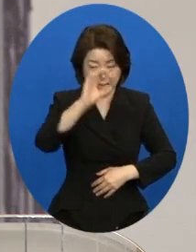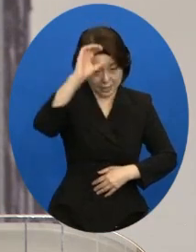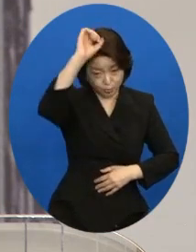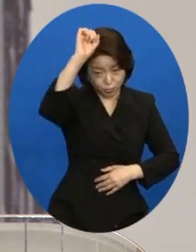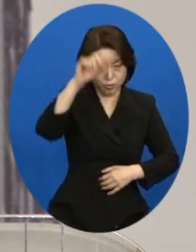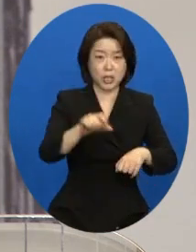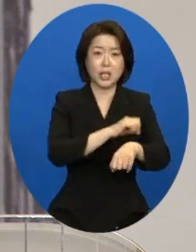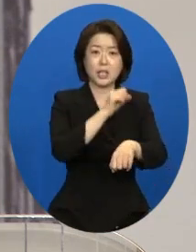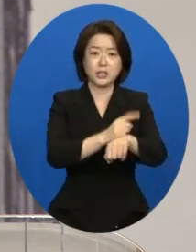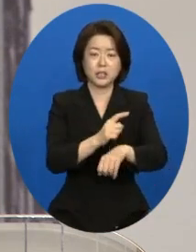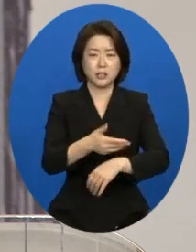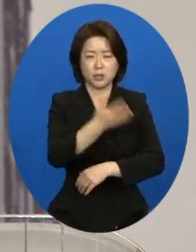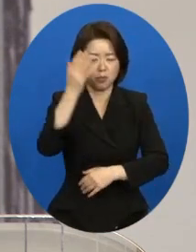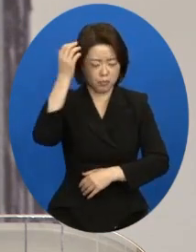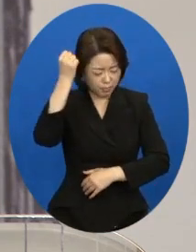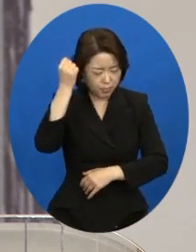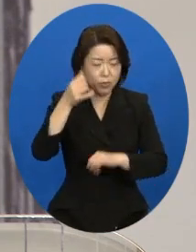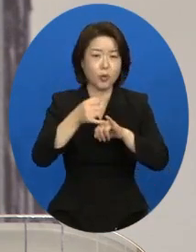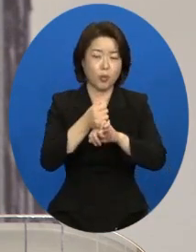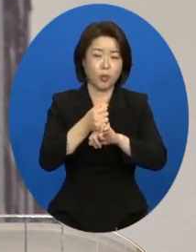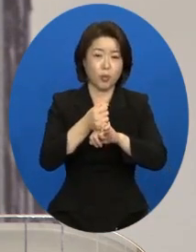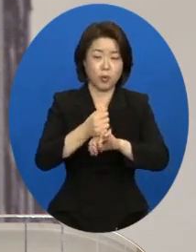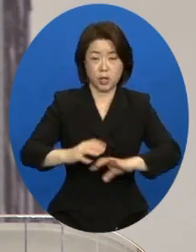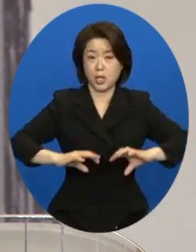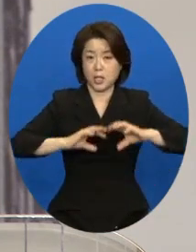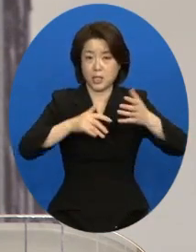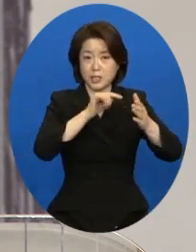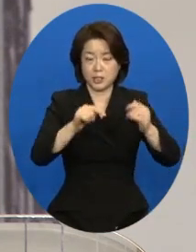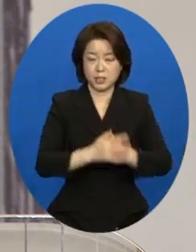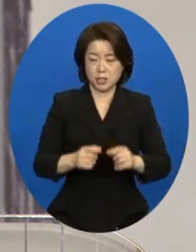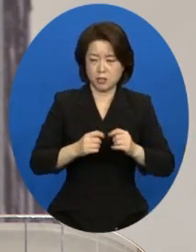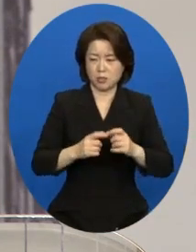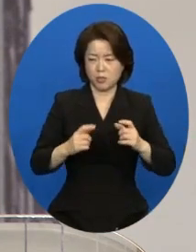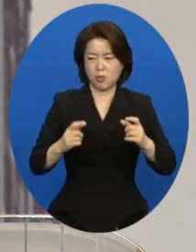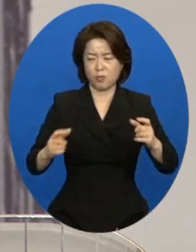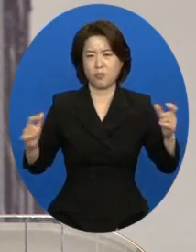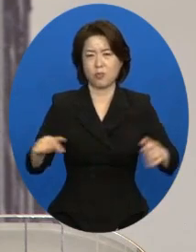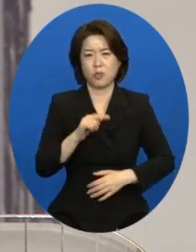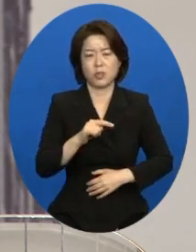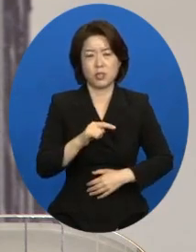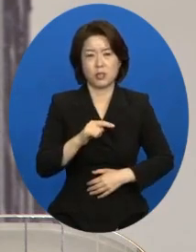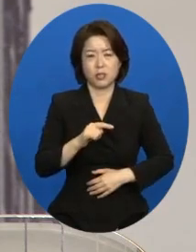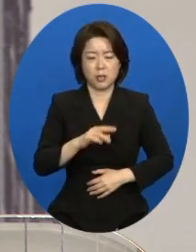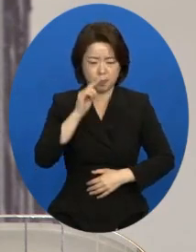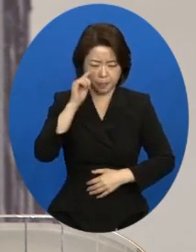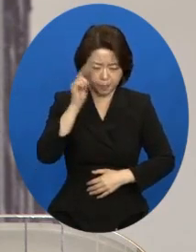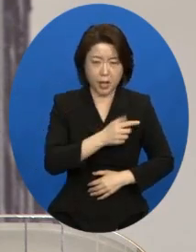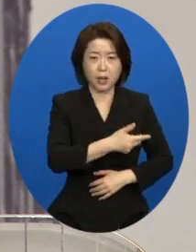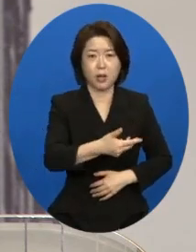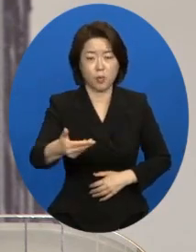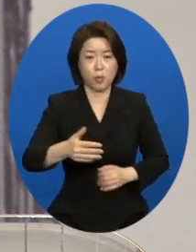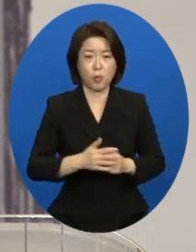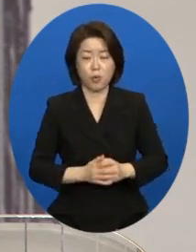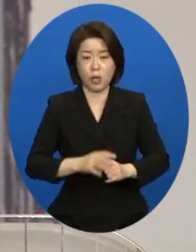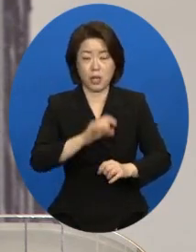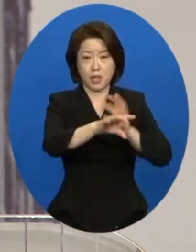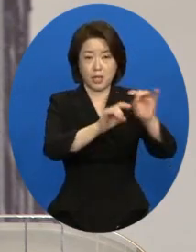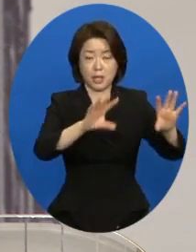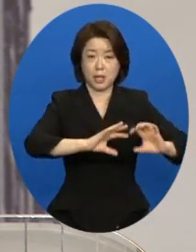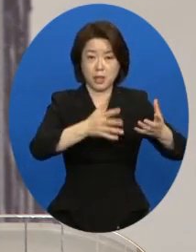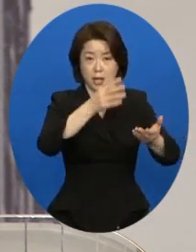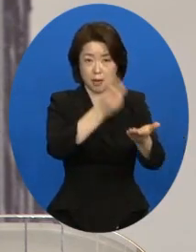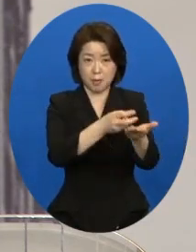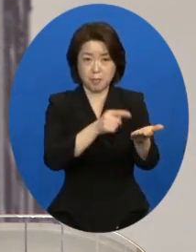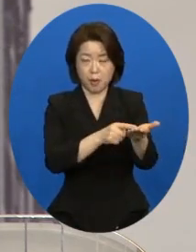것을 여러분 아셔야 되는 거예요. 여러분 세상은 점점 이렇게 더 흘러가게 될 것입니다. 각 나라의 입법에